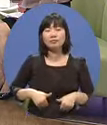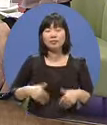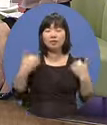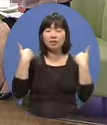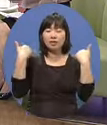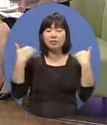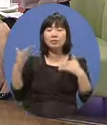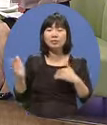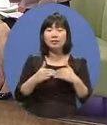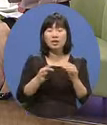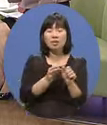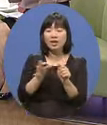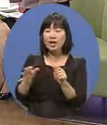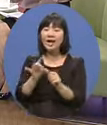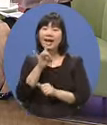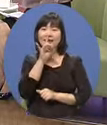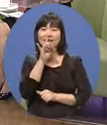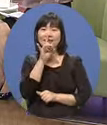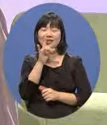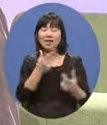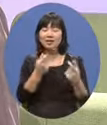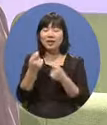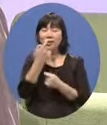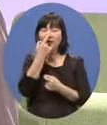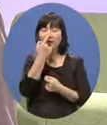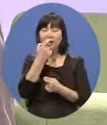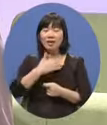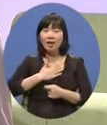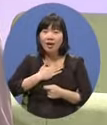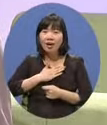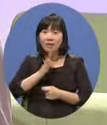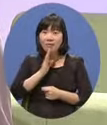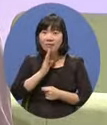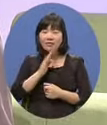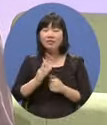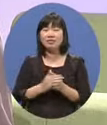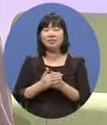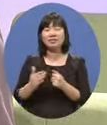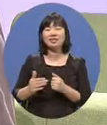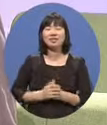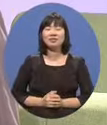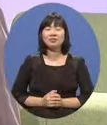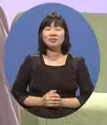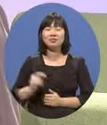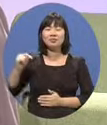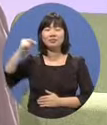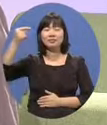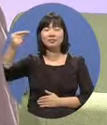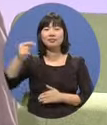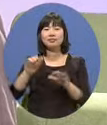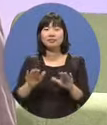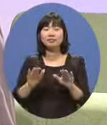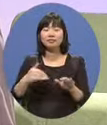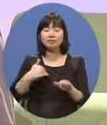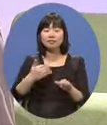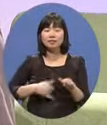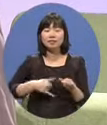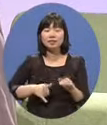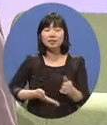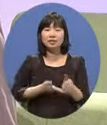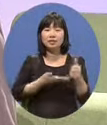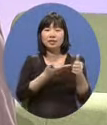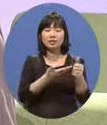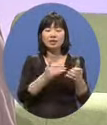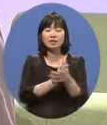그렇지. 어른들부터 왕따 시키면 안 됩니다. 다 배워요. 애들이 귀신같이 배우고요. 그다음에 귀신같이. 이제 그 우리 아이 칭찬할 때